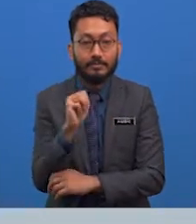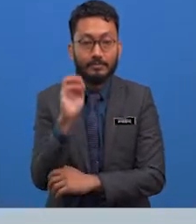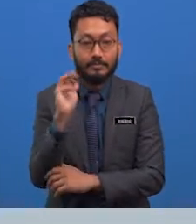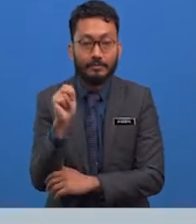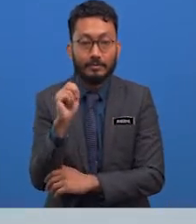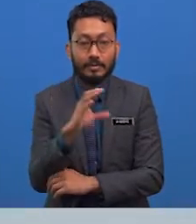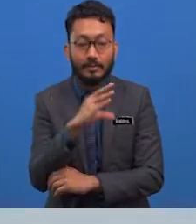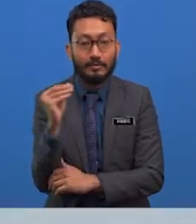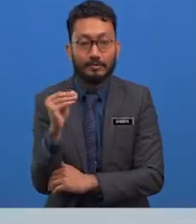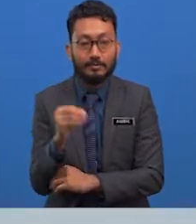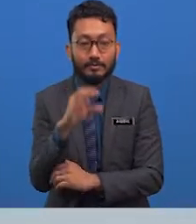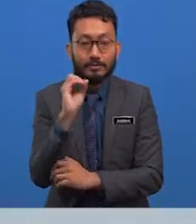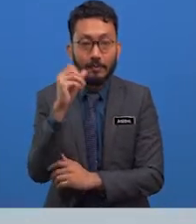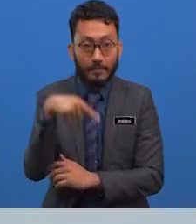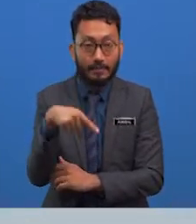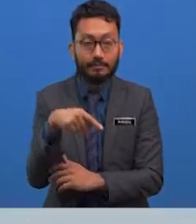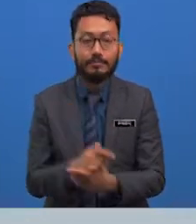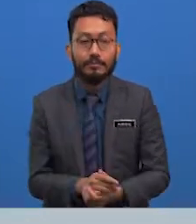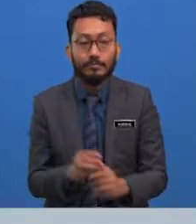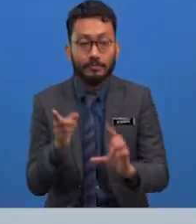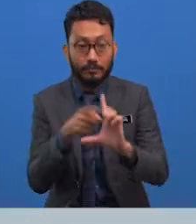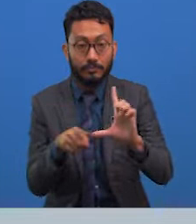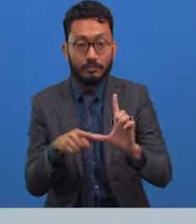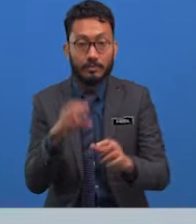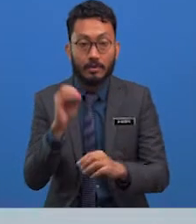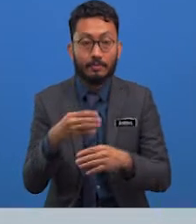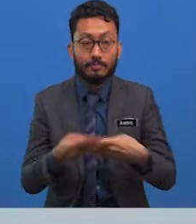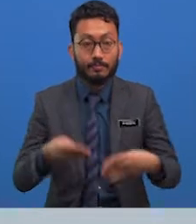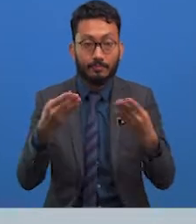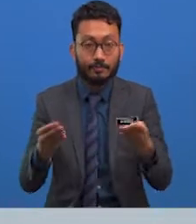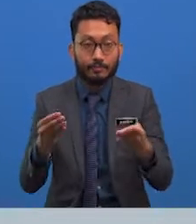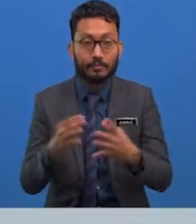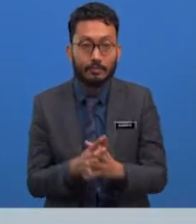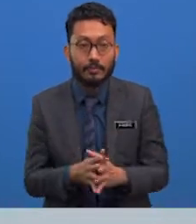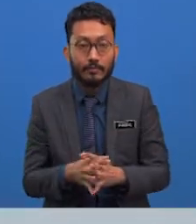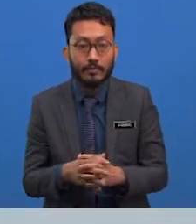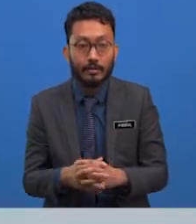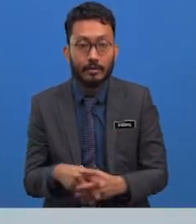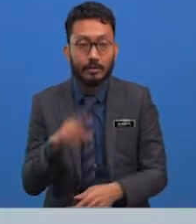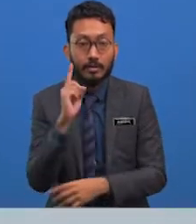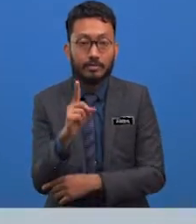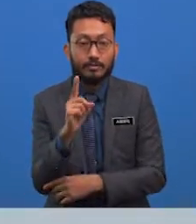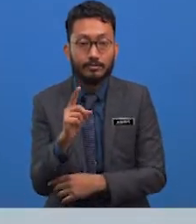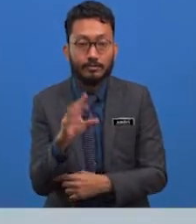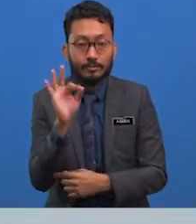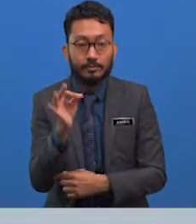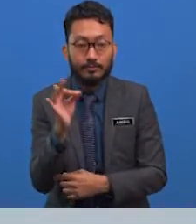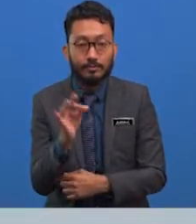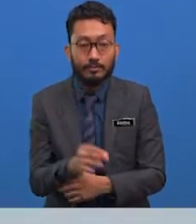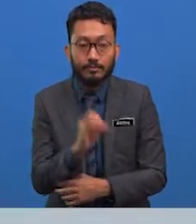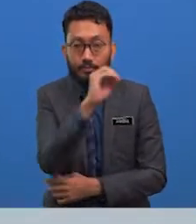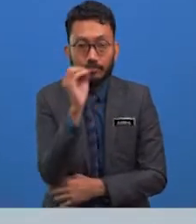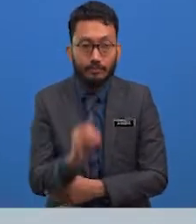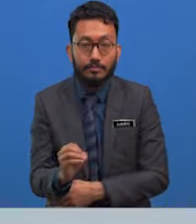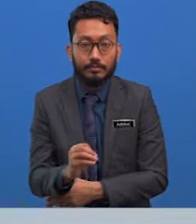OP. Sudut yang diberi bersama soalan ialah sudut 119 darjah